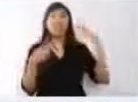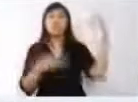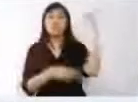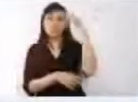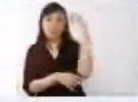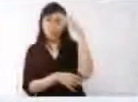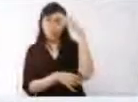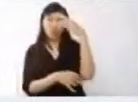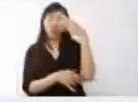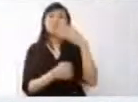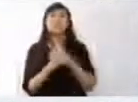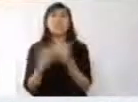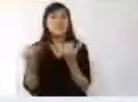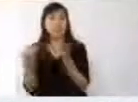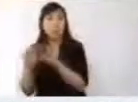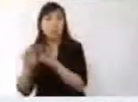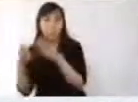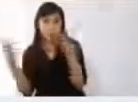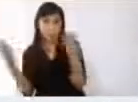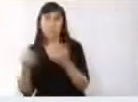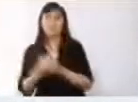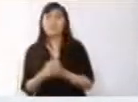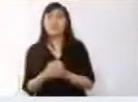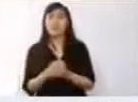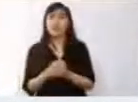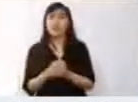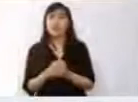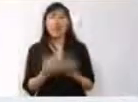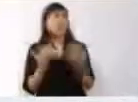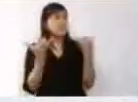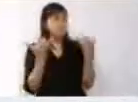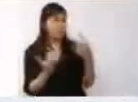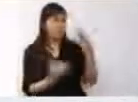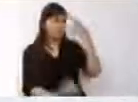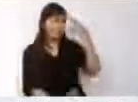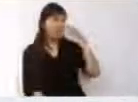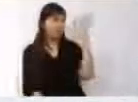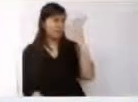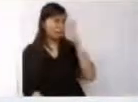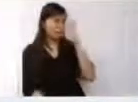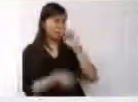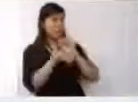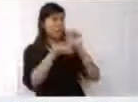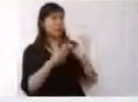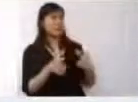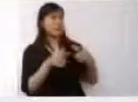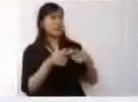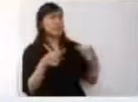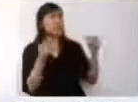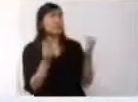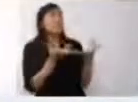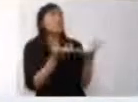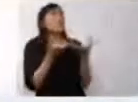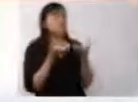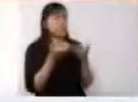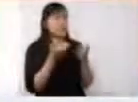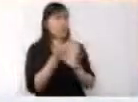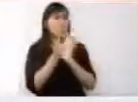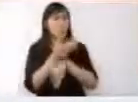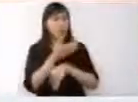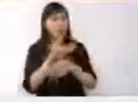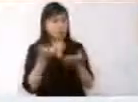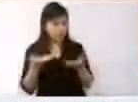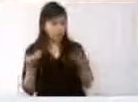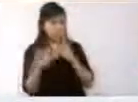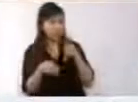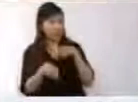ating embahada. Ang pwede po kayo mag-email sa amin, consular@philembassy.net or ATN, that's Assistance to